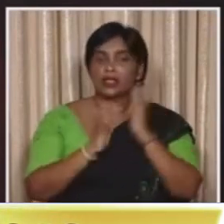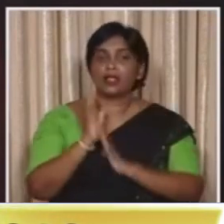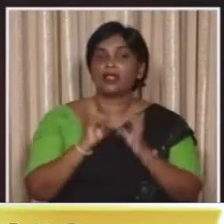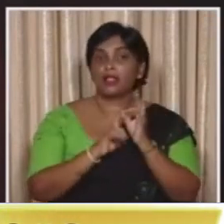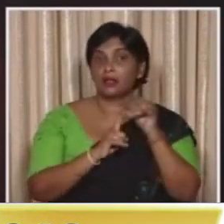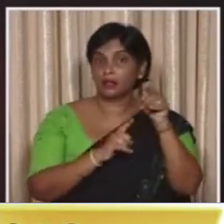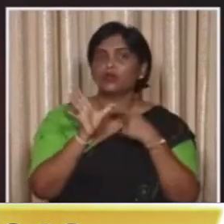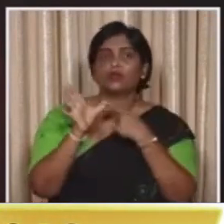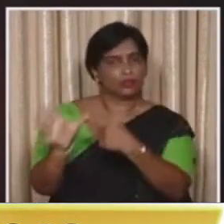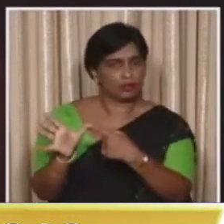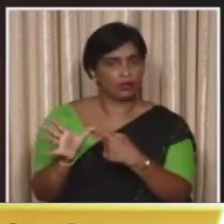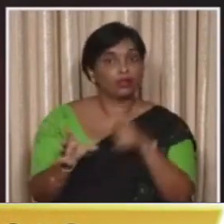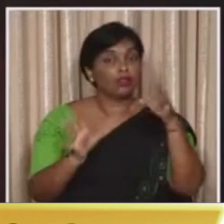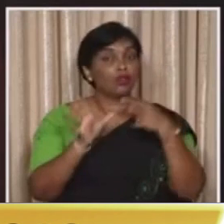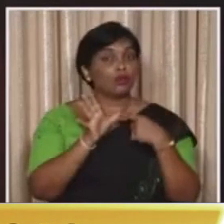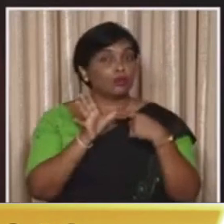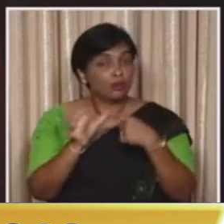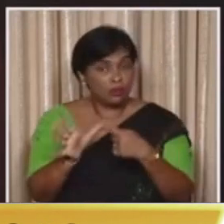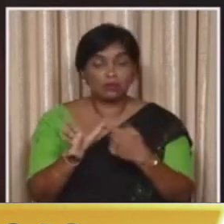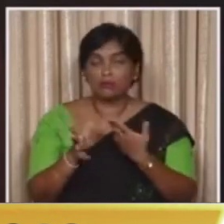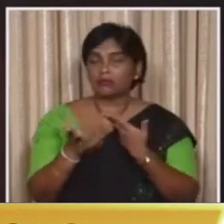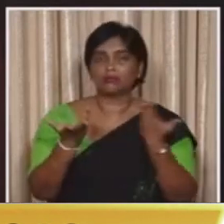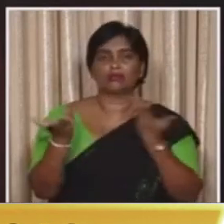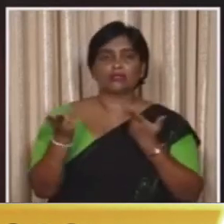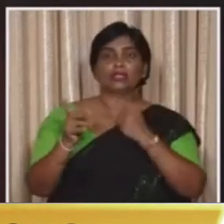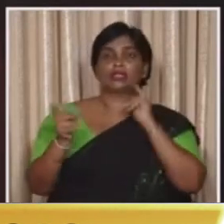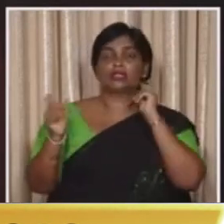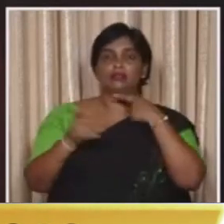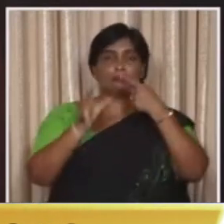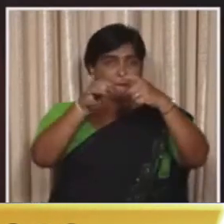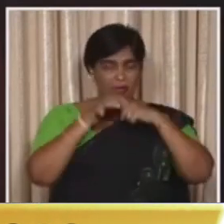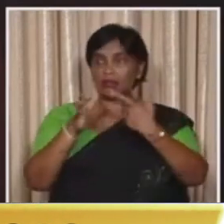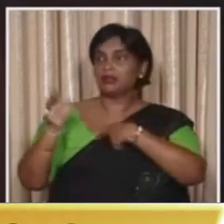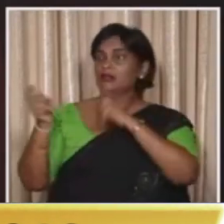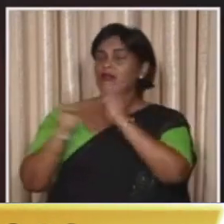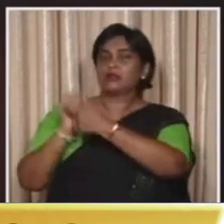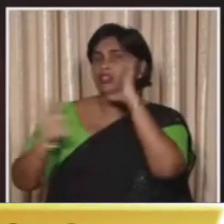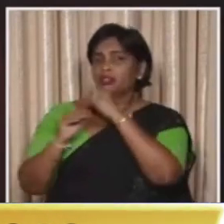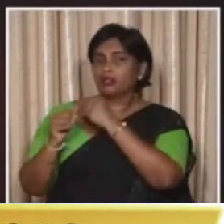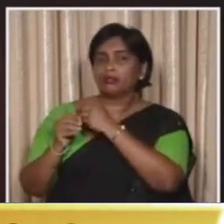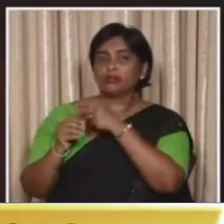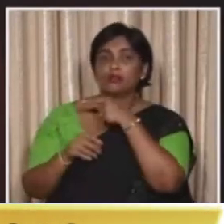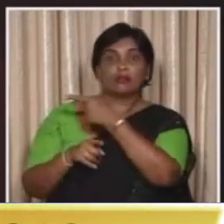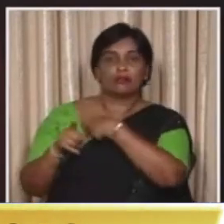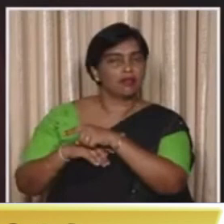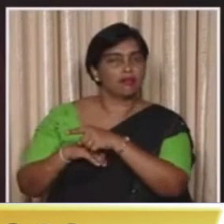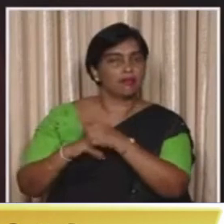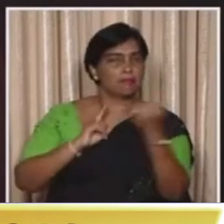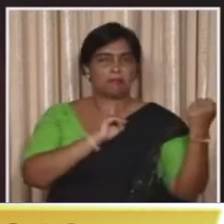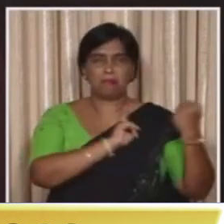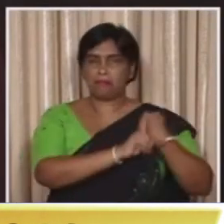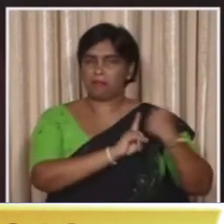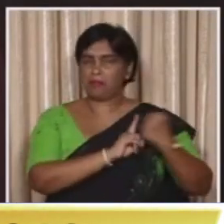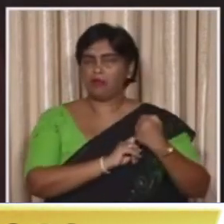බැඳිලා ඉන්නවා උත්තරයක් දෙන්න. ඒ උත්තරය ලබා ගැනීමට ශ්‍රී ලංකා ක්‍රිකට් එකට යවන ඉල්ලීම මේගොල්ලෝ නිර්මාණය කරනවා